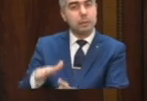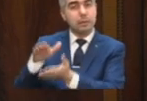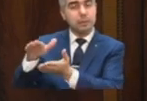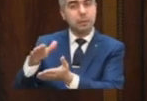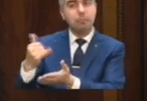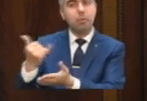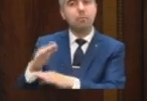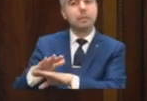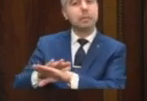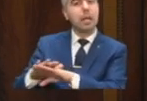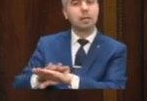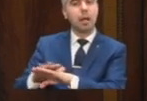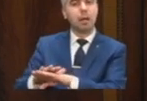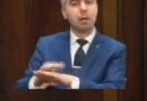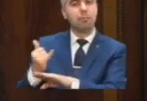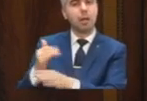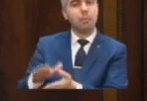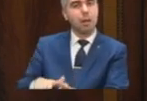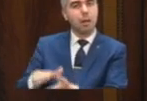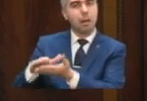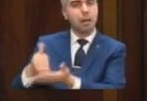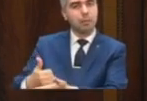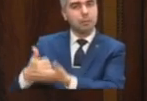إرادة سياسية حقيقية